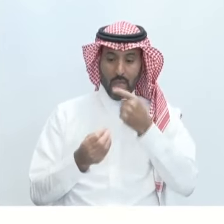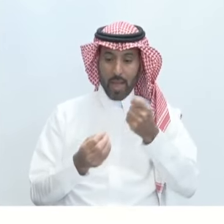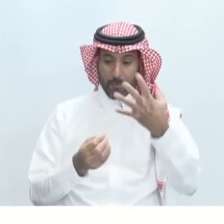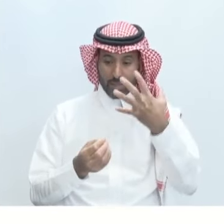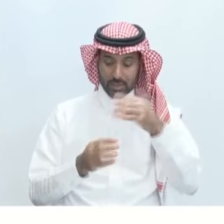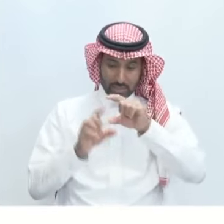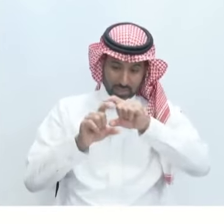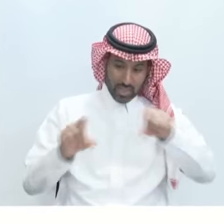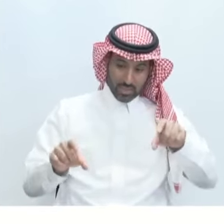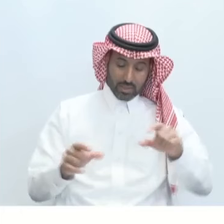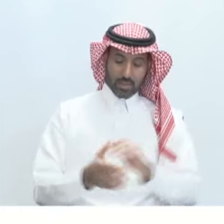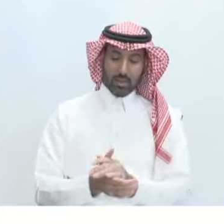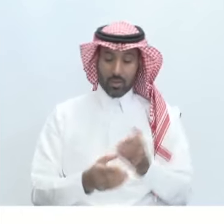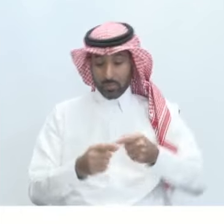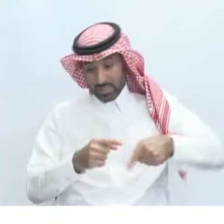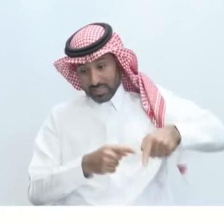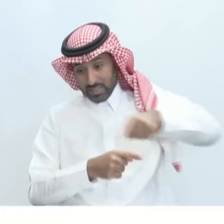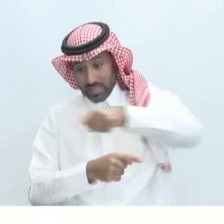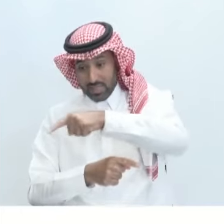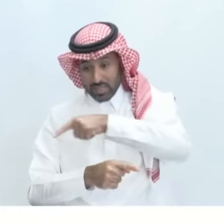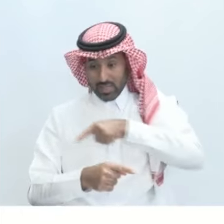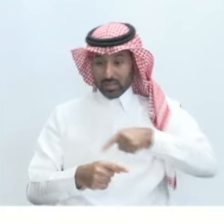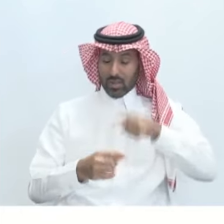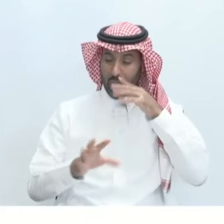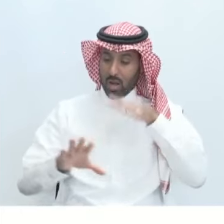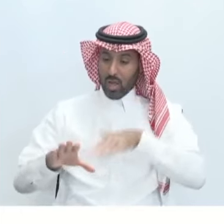الاحمر ثم يستدير ايضا لاكتشافه